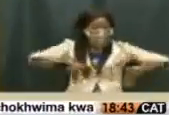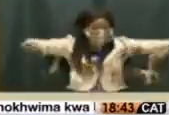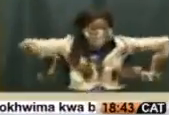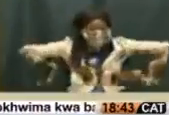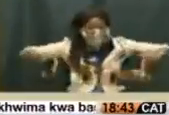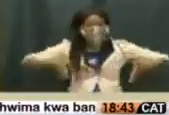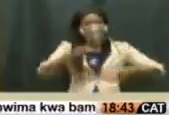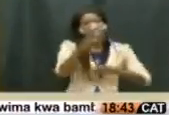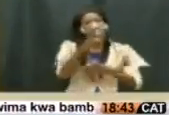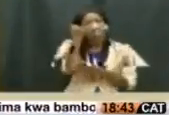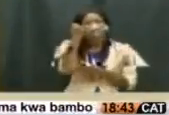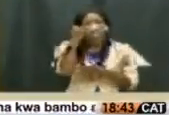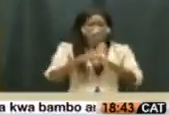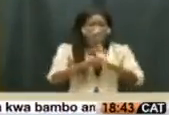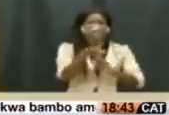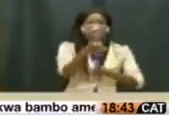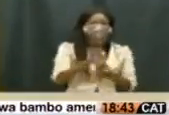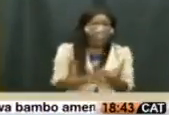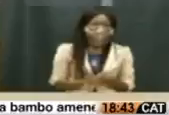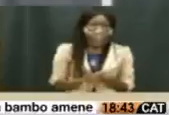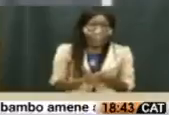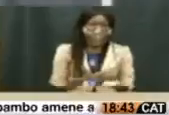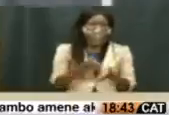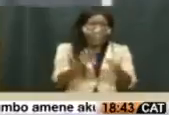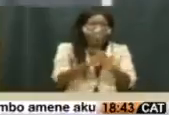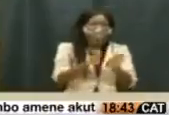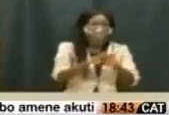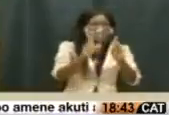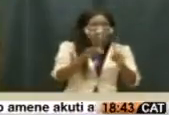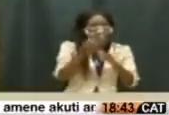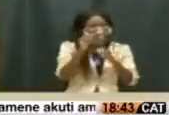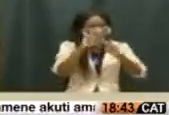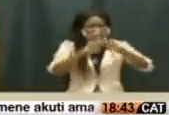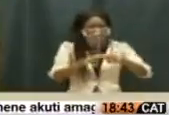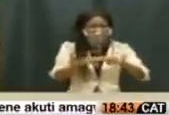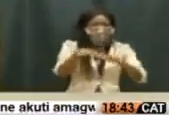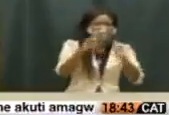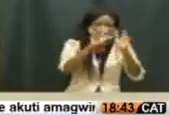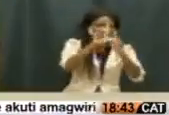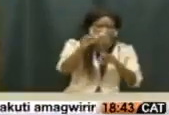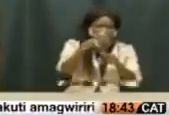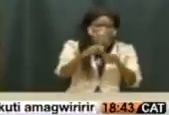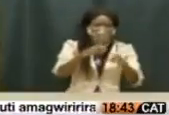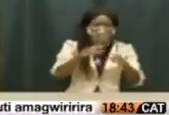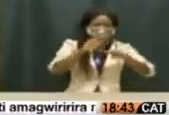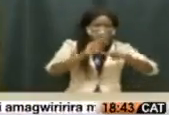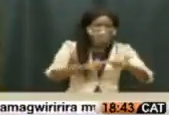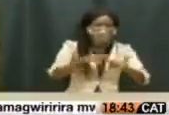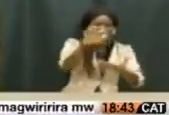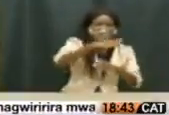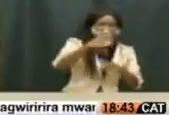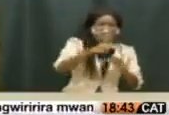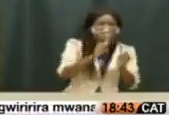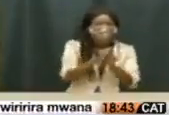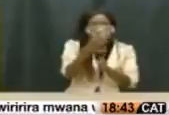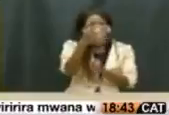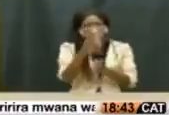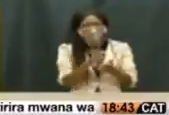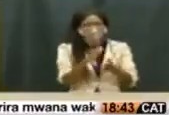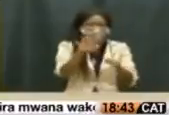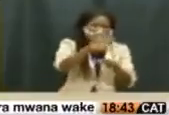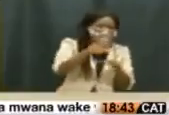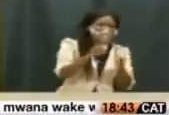ndithu kandi maere ngati 18 area 12 10 ndi anzathu amene akukhala malo ngati kwa chisapu kwa